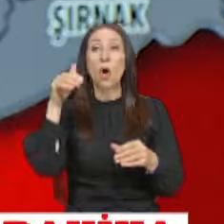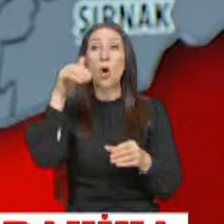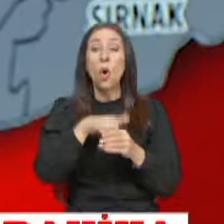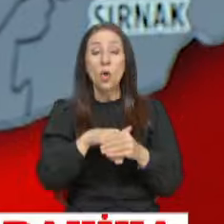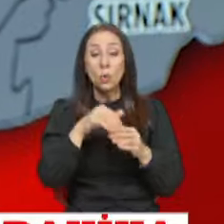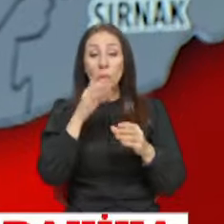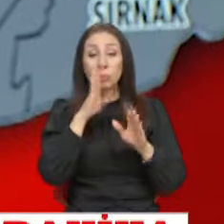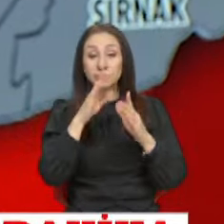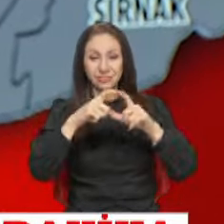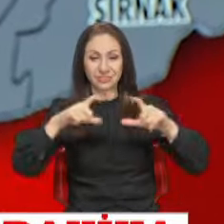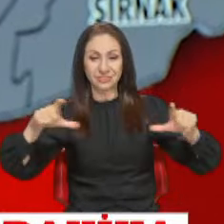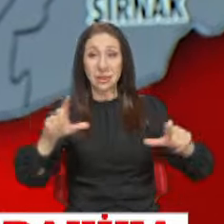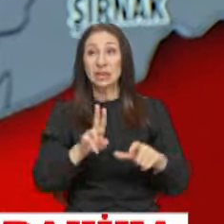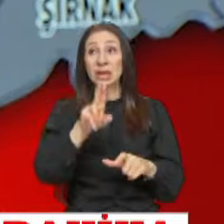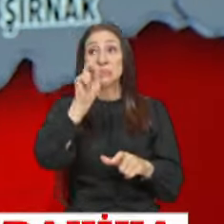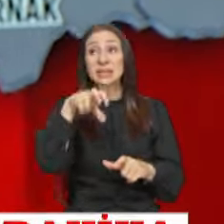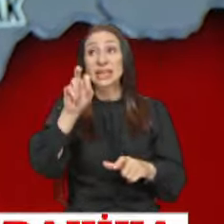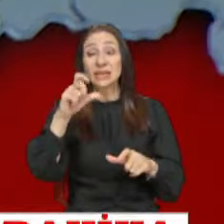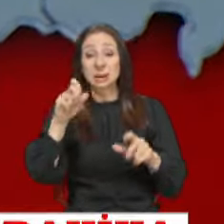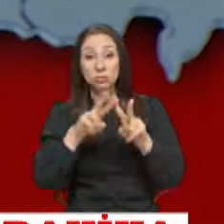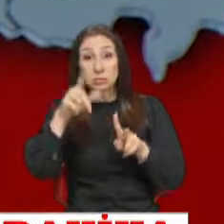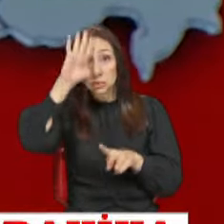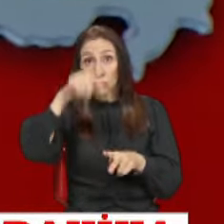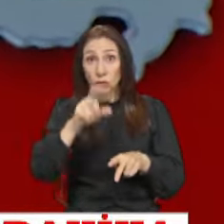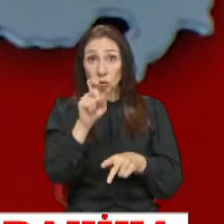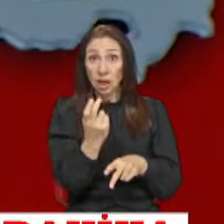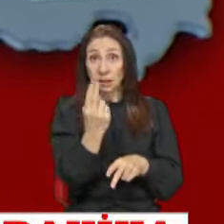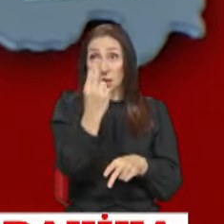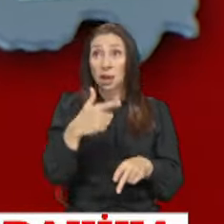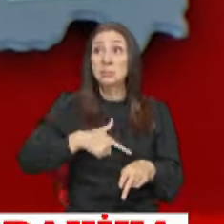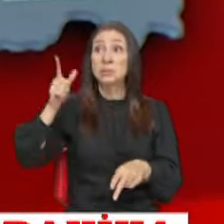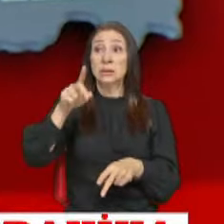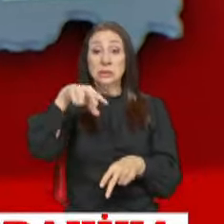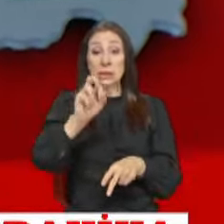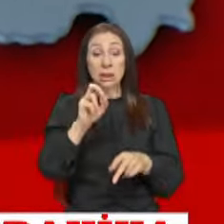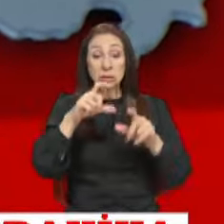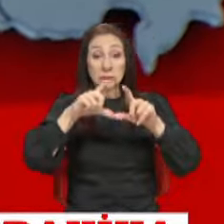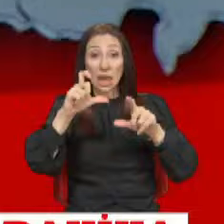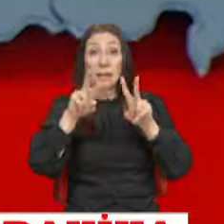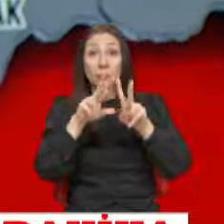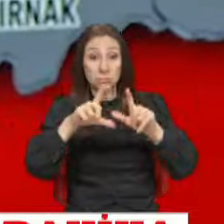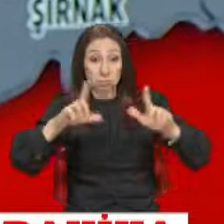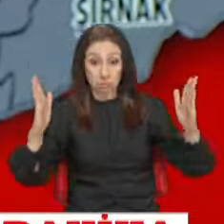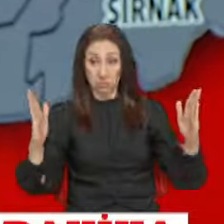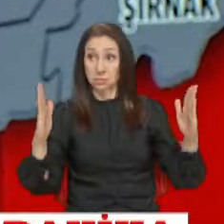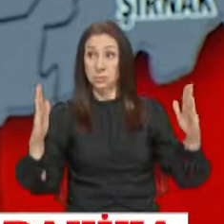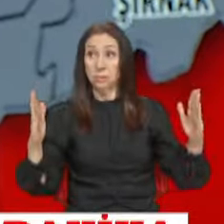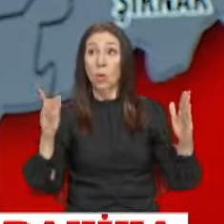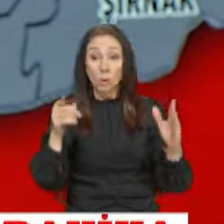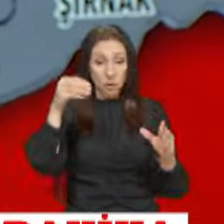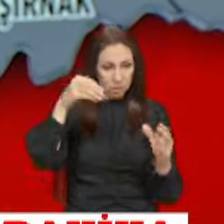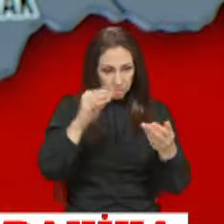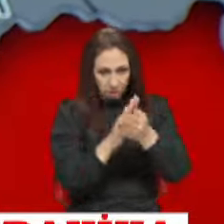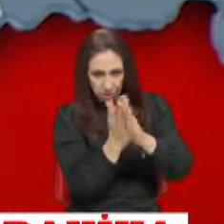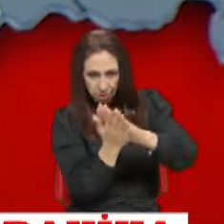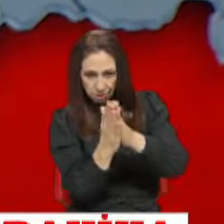pusulasının uzunluğu 7080 cm İstanbul'da 97 cm İzmir'de 80 cmden fazla bir taraftan onu mu koyacaksın Diğer